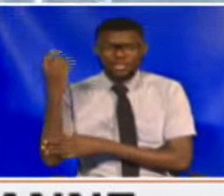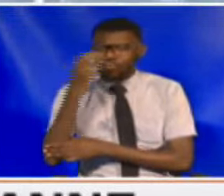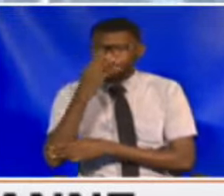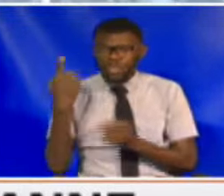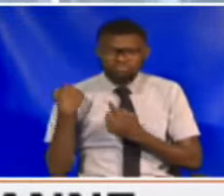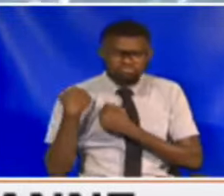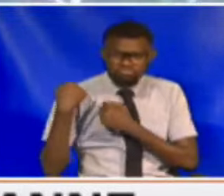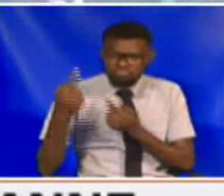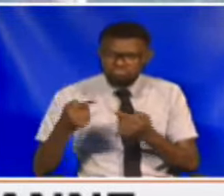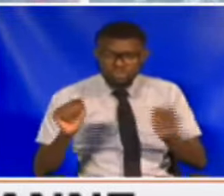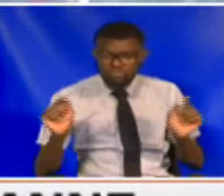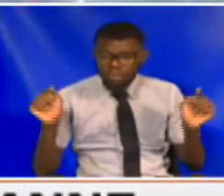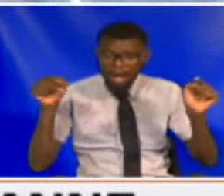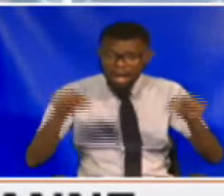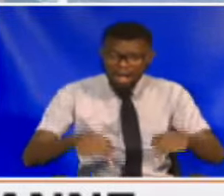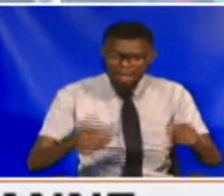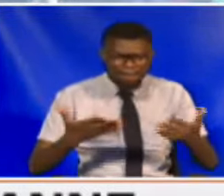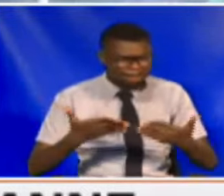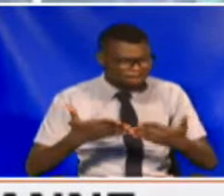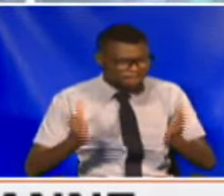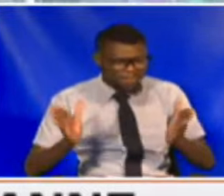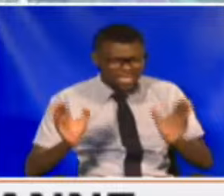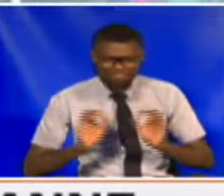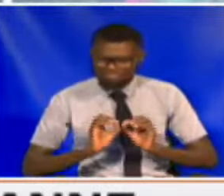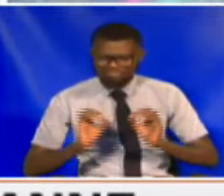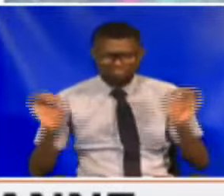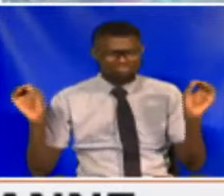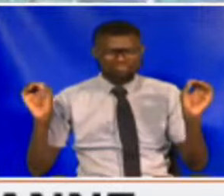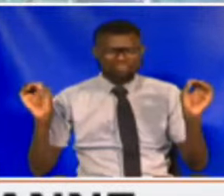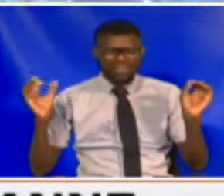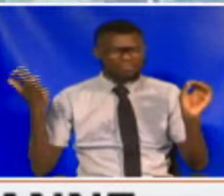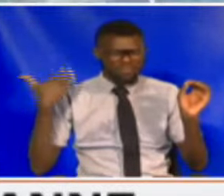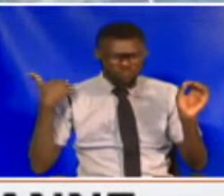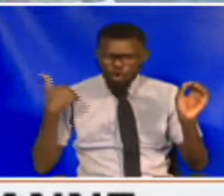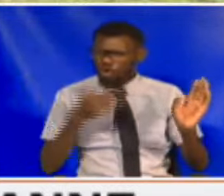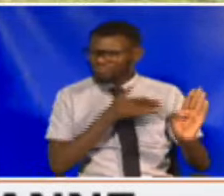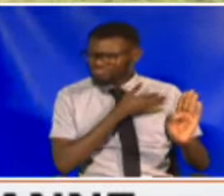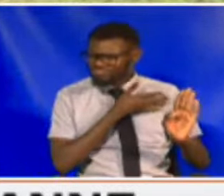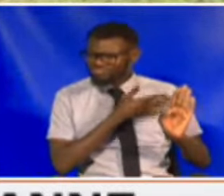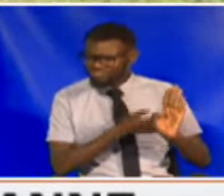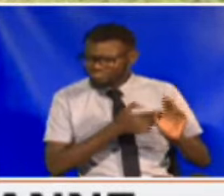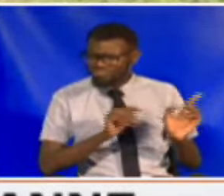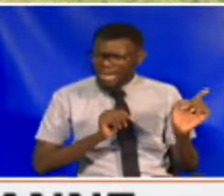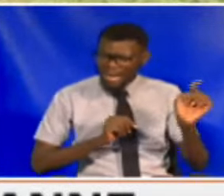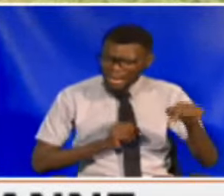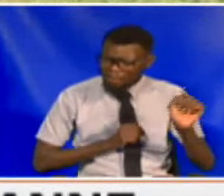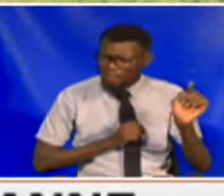Ruto hajaonekana kwenye hafla za umma za mara kwa mara ilivyokuwa kawaida yake.